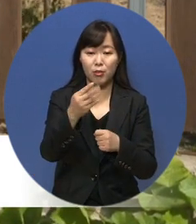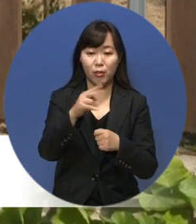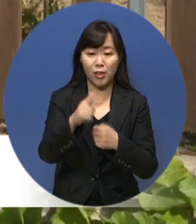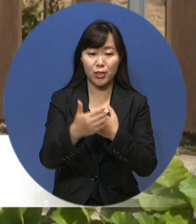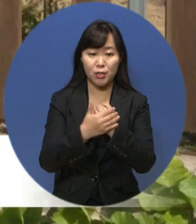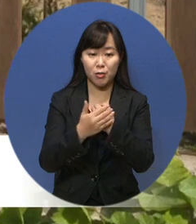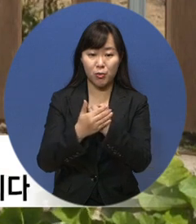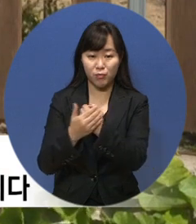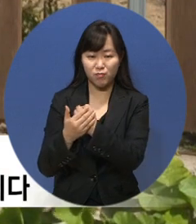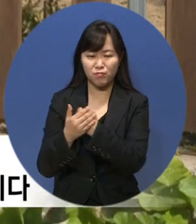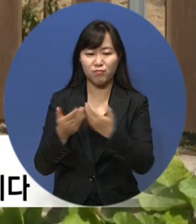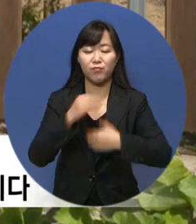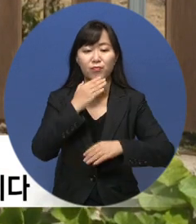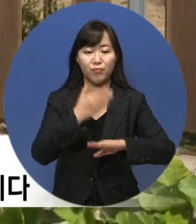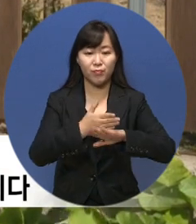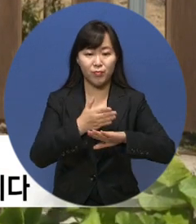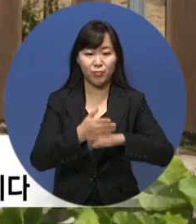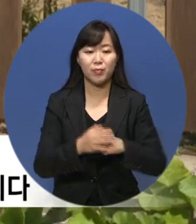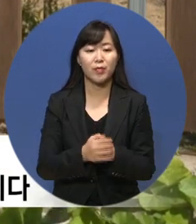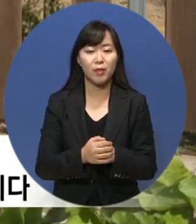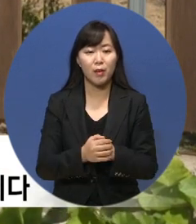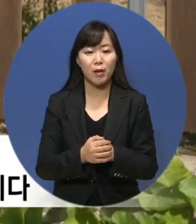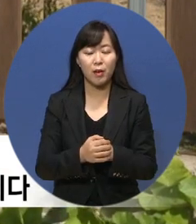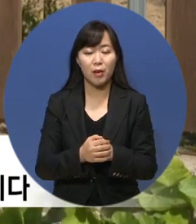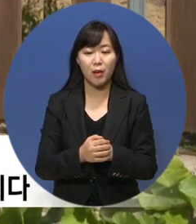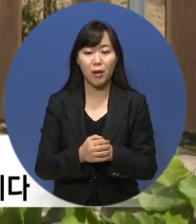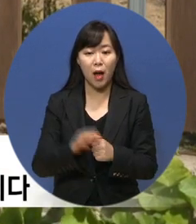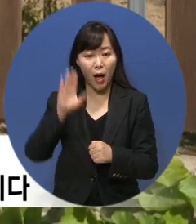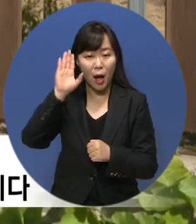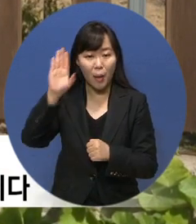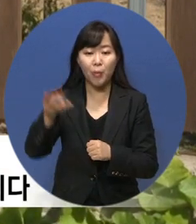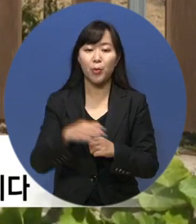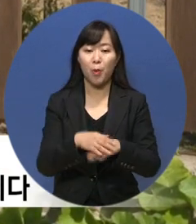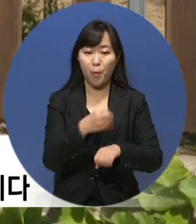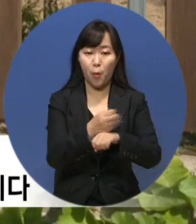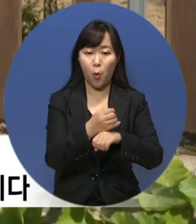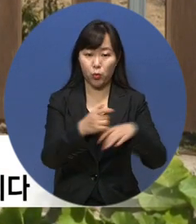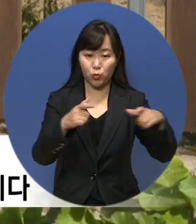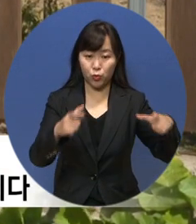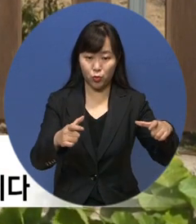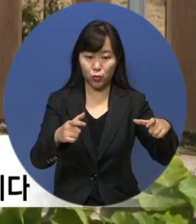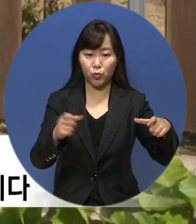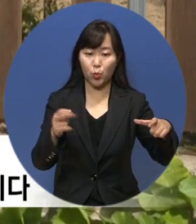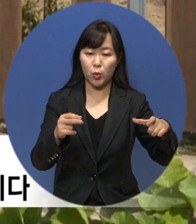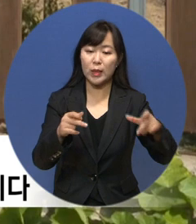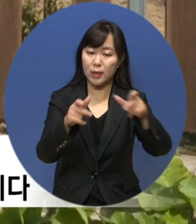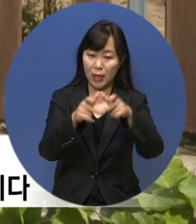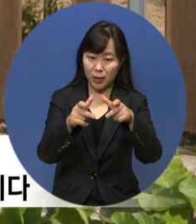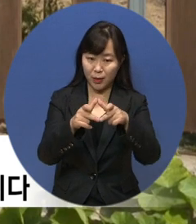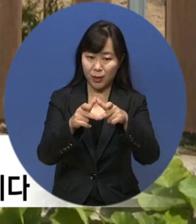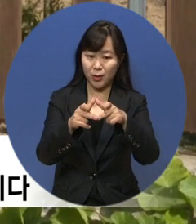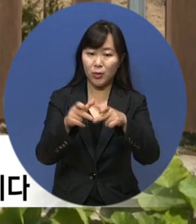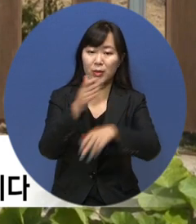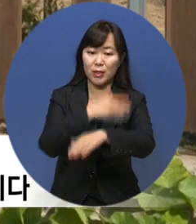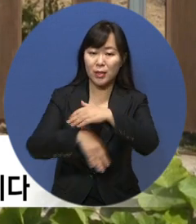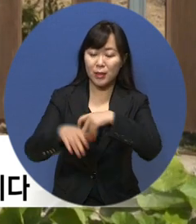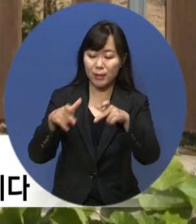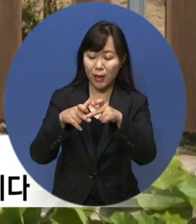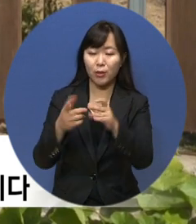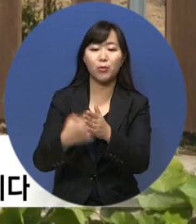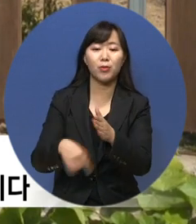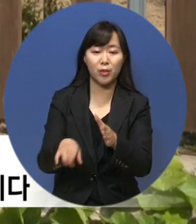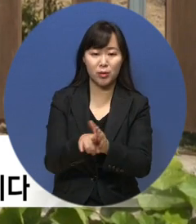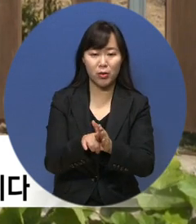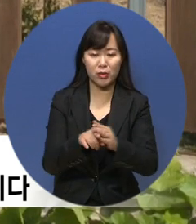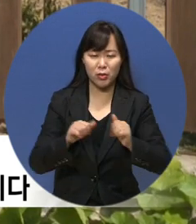감사드립니다 앞으로 누구를 위해서 우리 장애인들을 위해서 열심히 지체 장애인들을